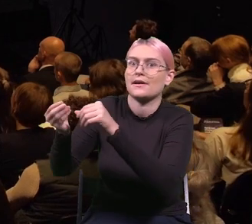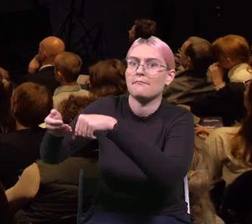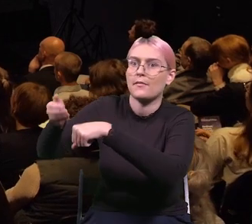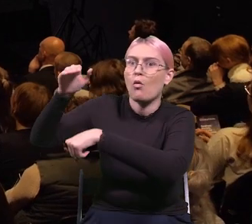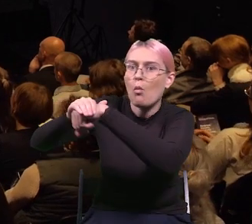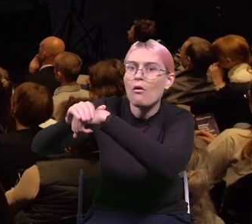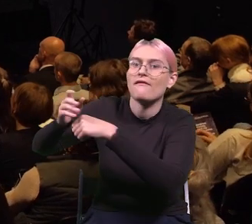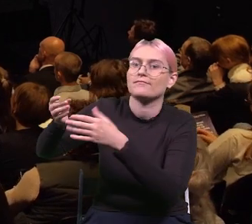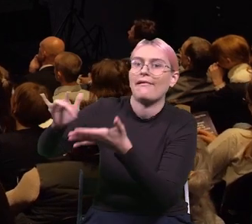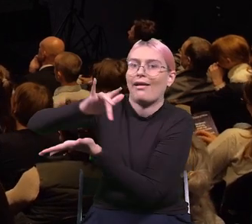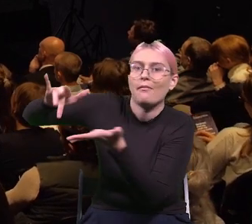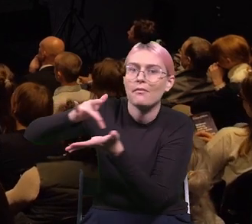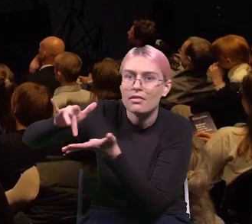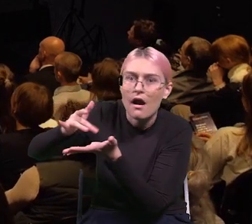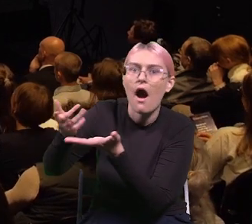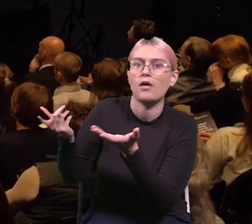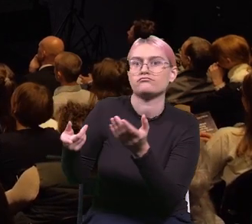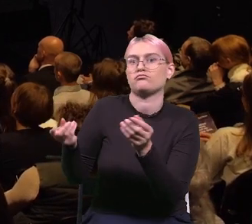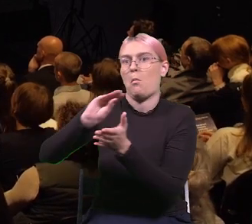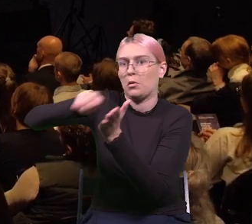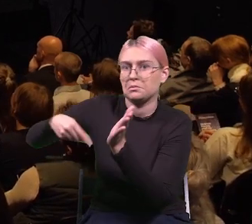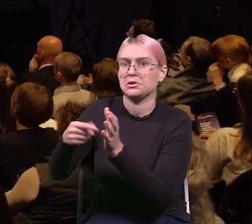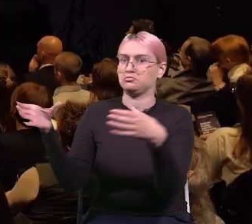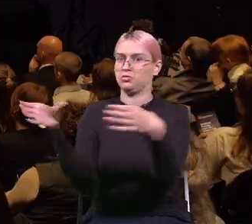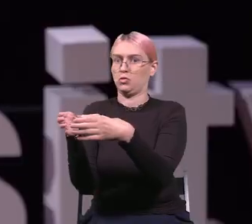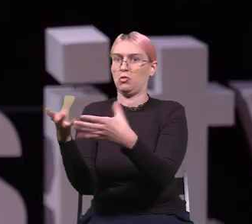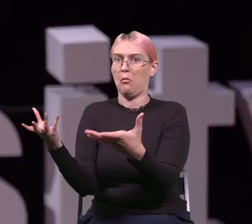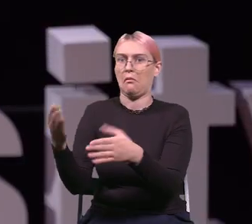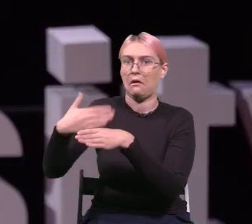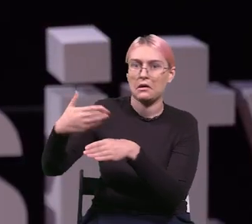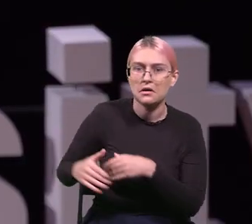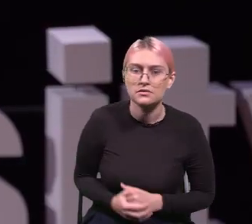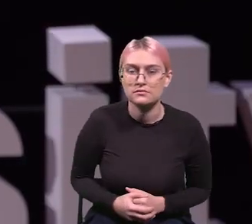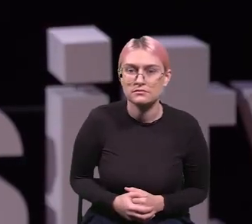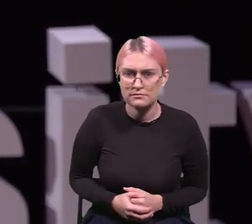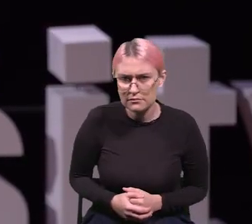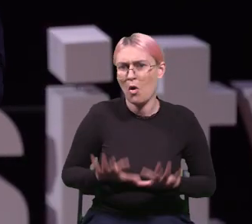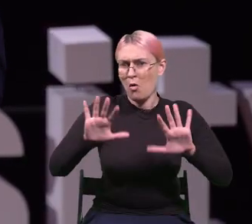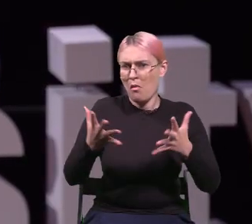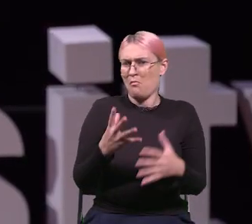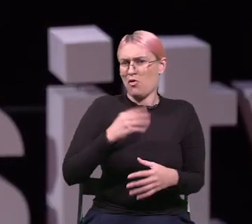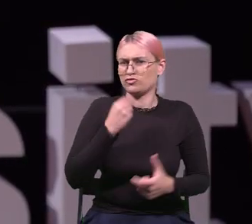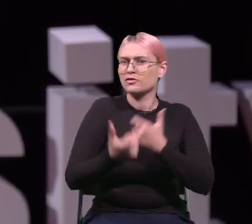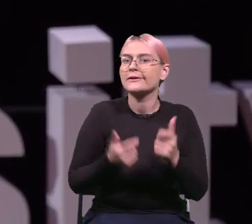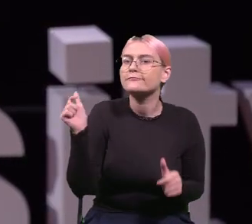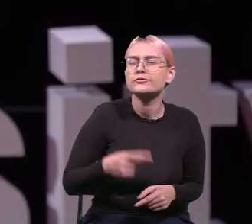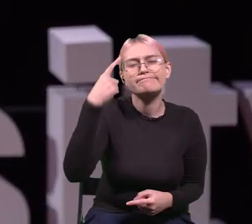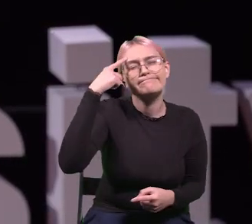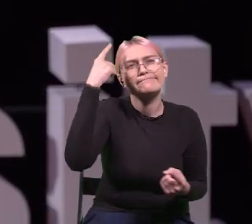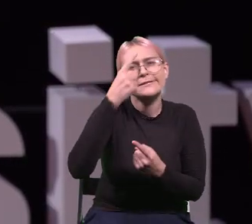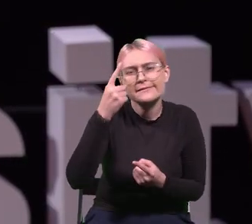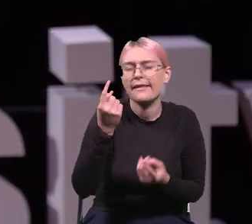Z tego wynika, że kwestia usamodzielnienia młodych nie jest ich własnym problemem. Jest jakąś kwestią, która łączy relatywnie